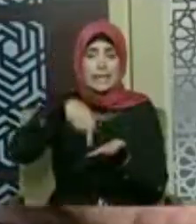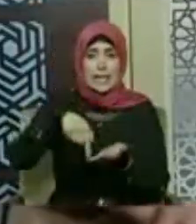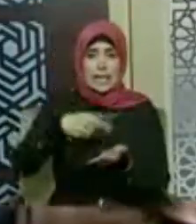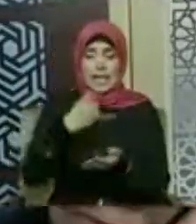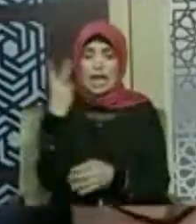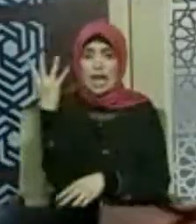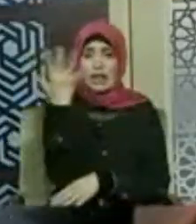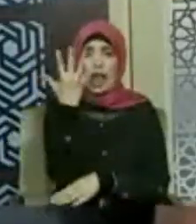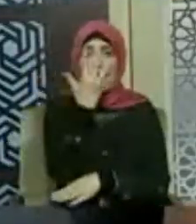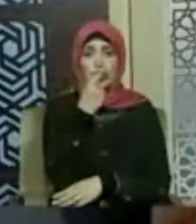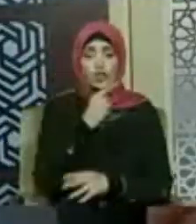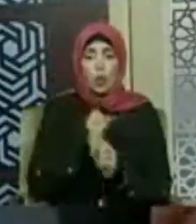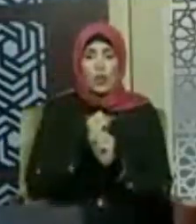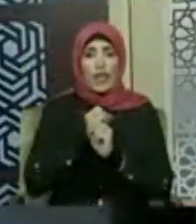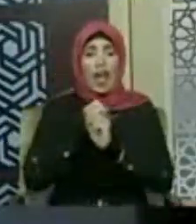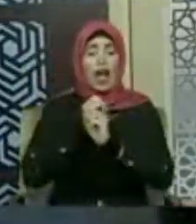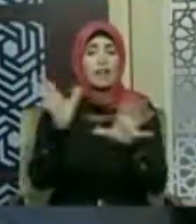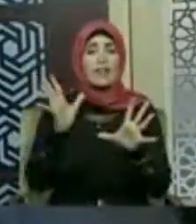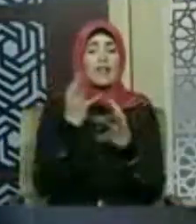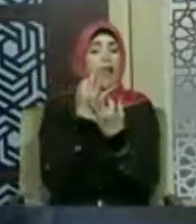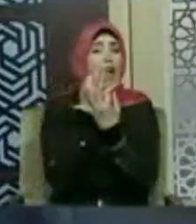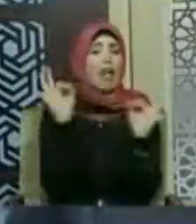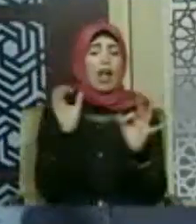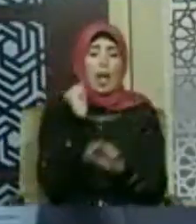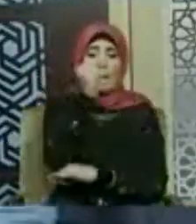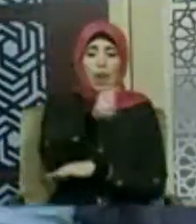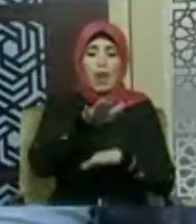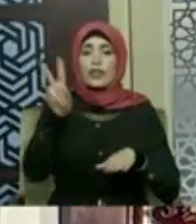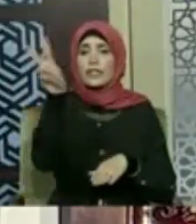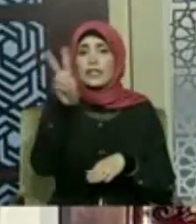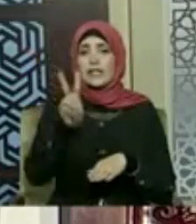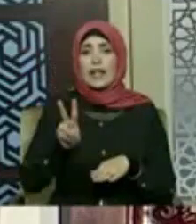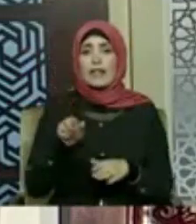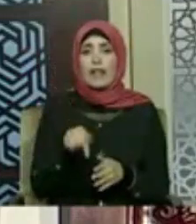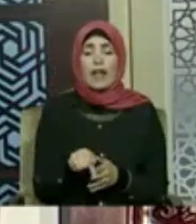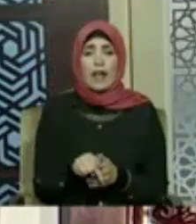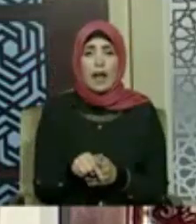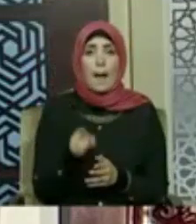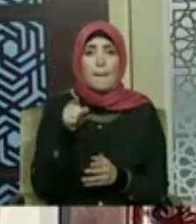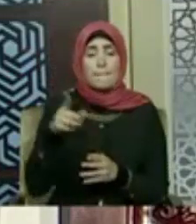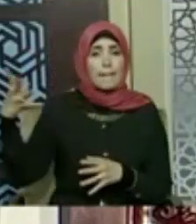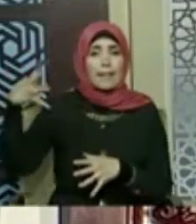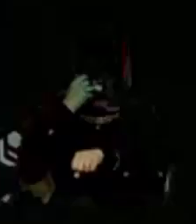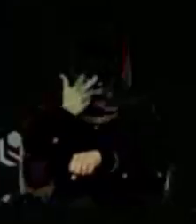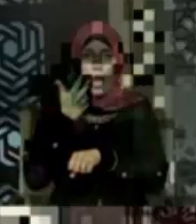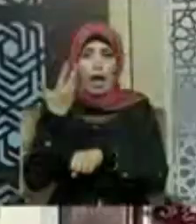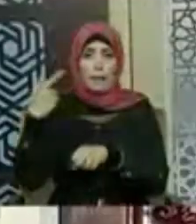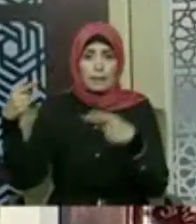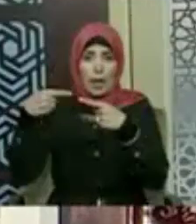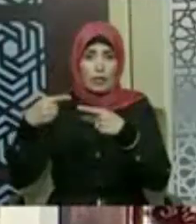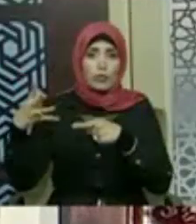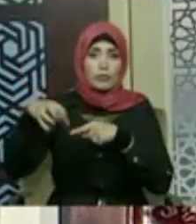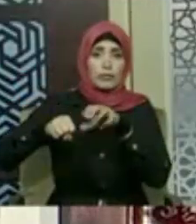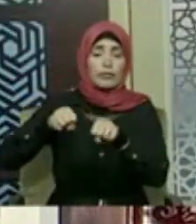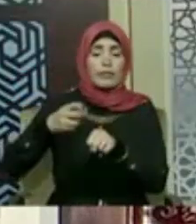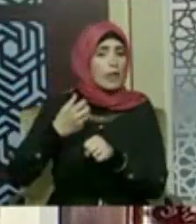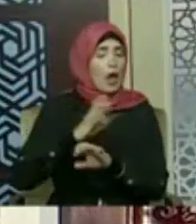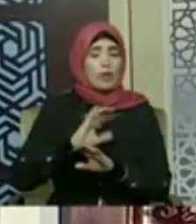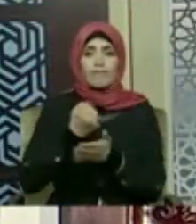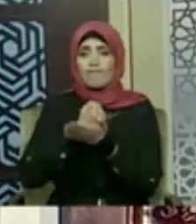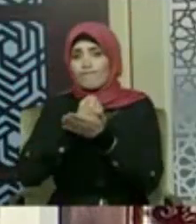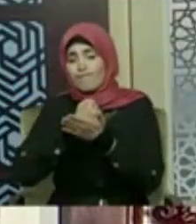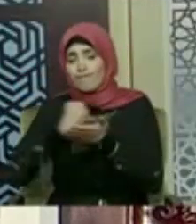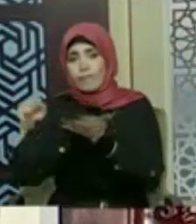وتحرير كامل أرض سيناء من الغزاة والطامعين، لنؤكد